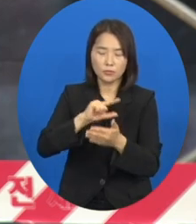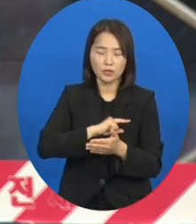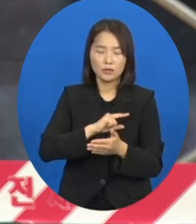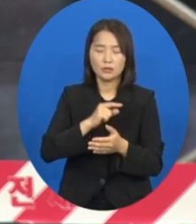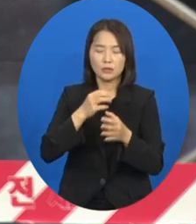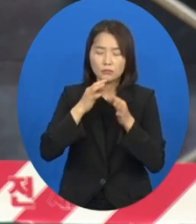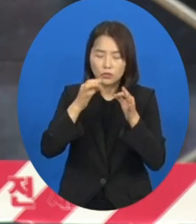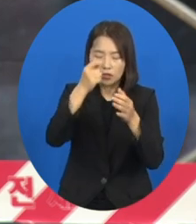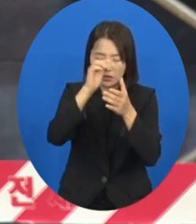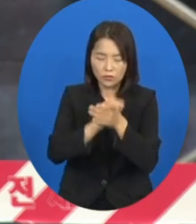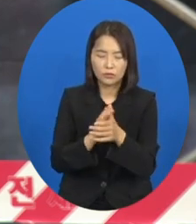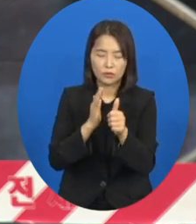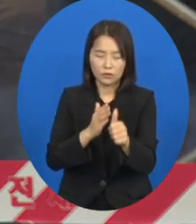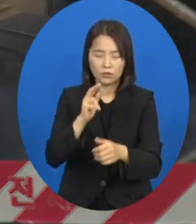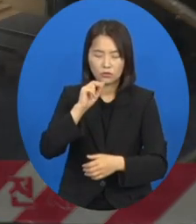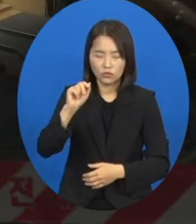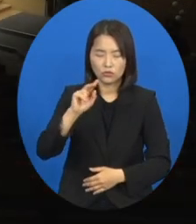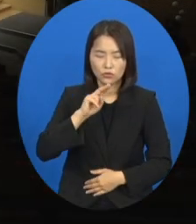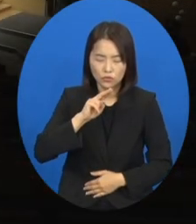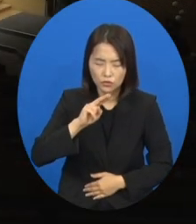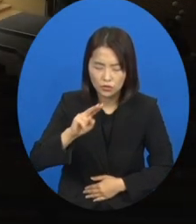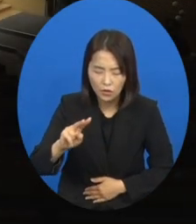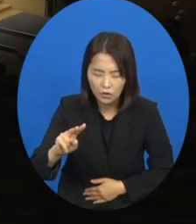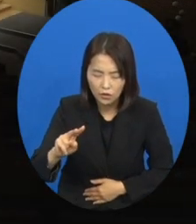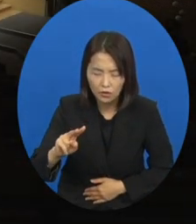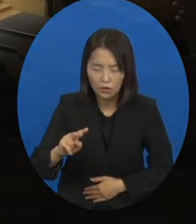부르고 기도하겠습니다. 주여